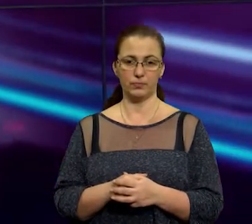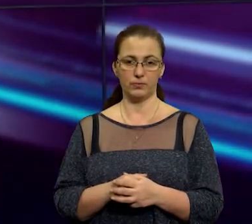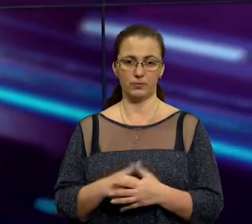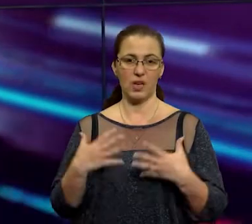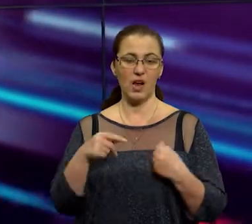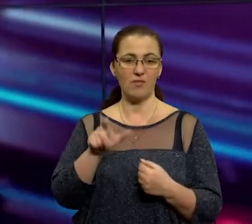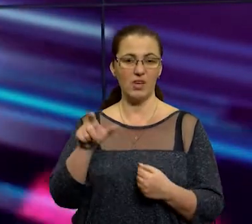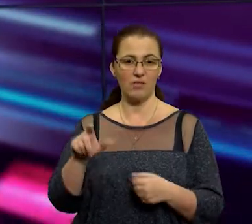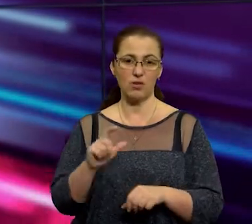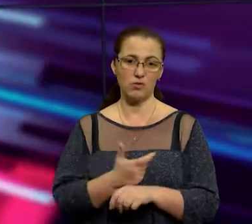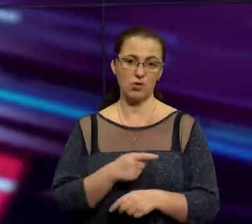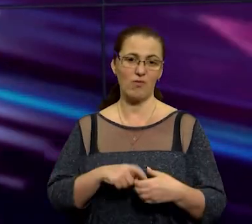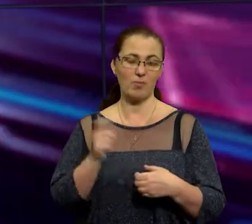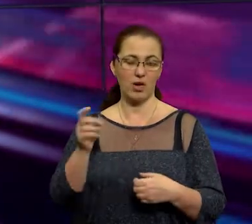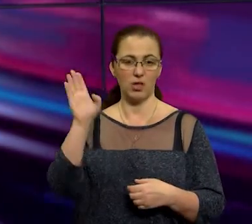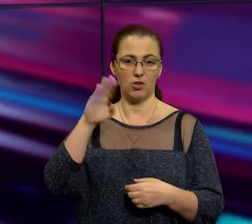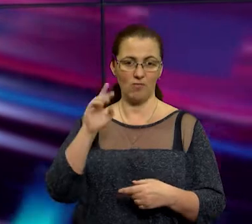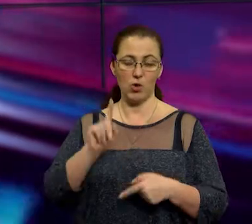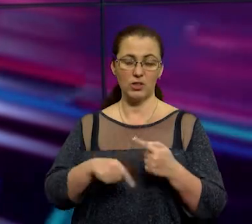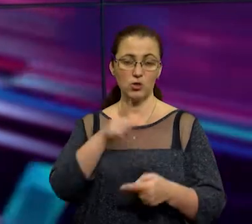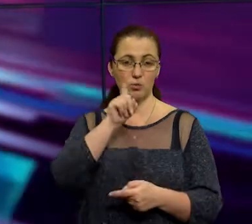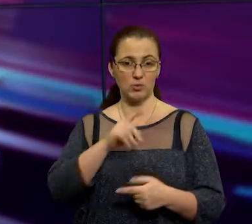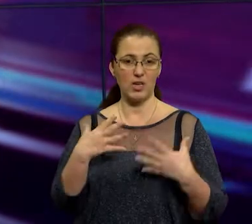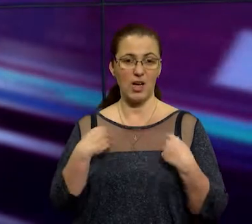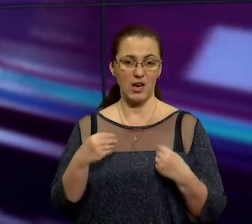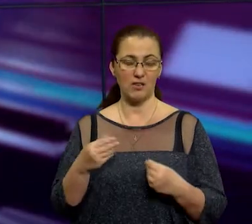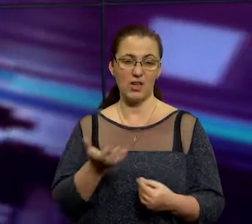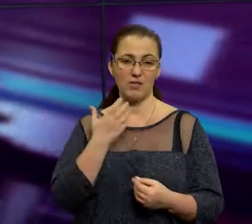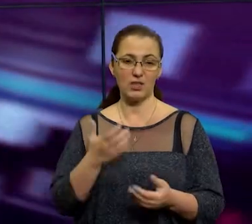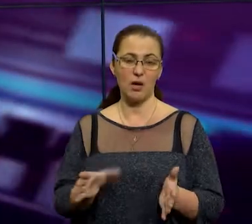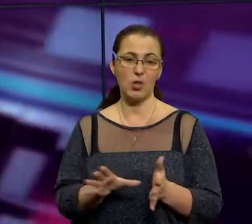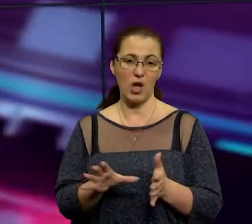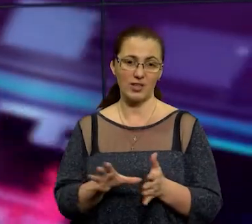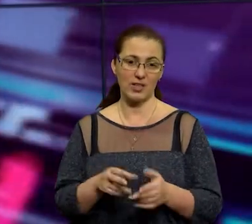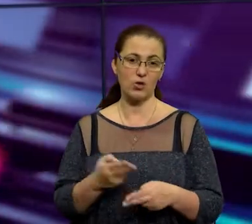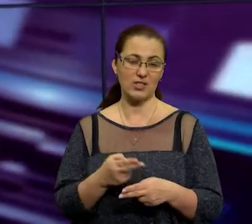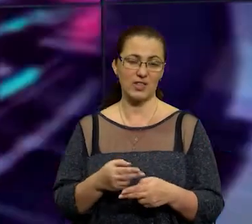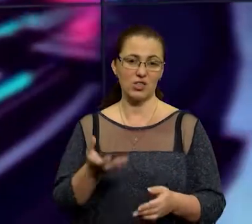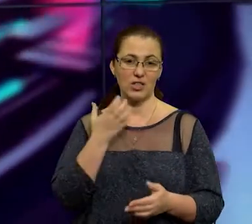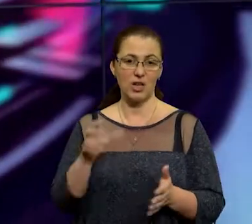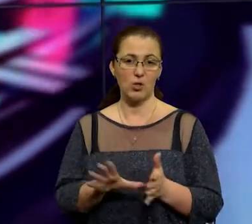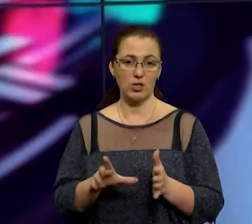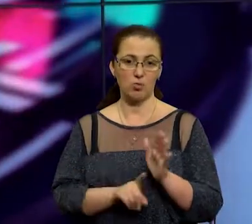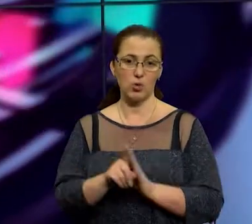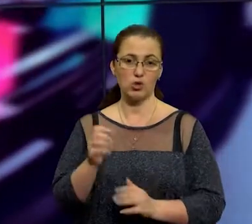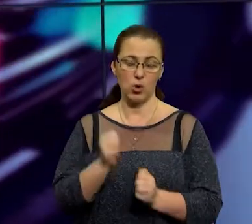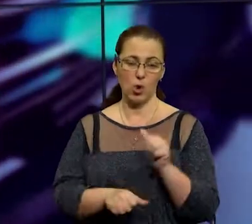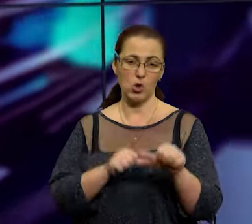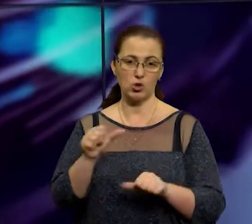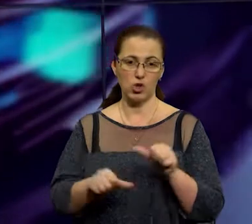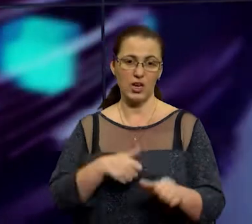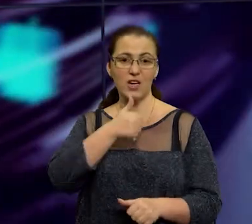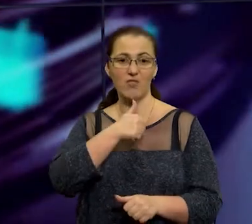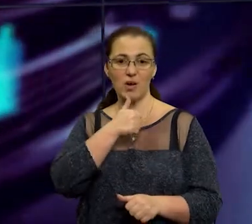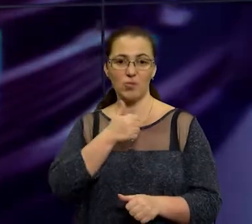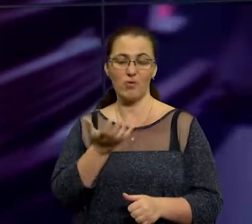Львів'янам знову вимикатимуть воду. Наступного місяця Львівтеплоенерго та Залізничтеплоенерго розпочинають щорічні гідравлічні випробування